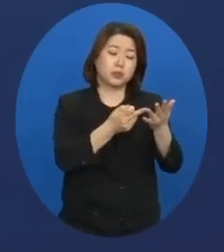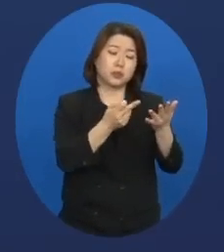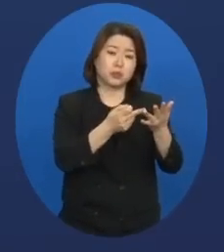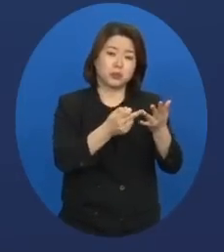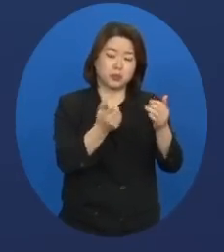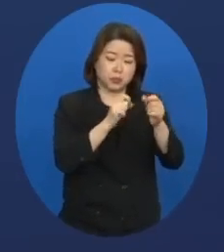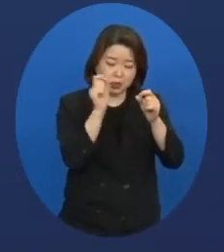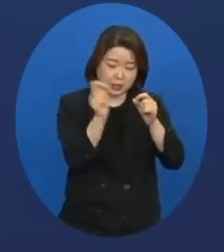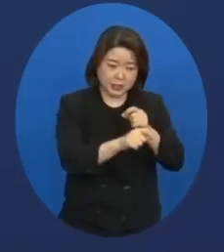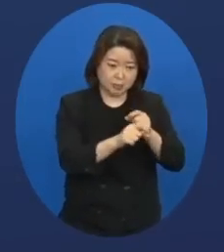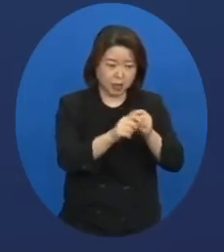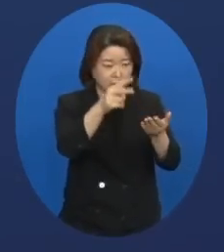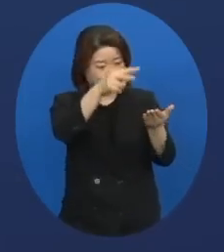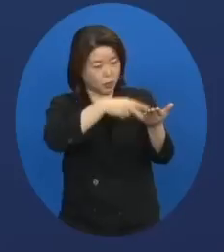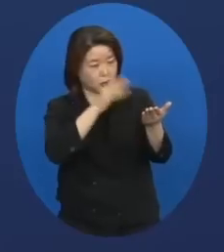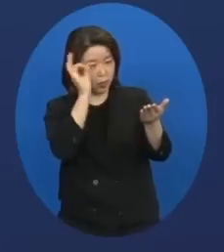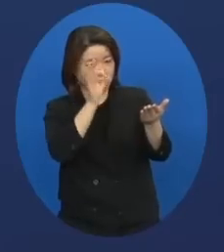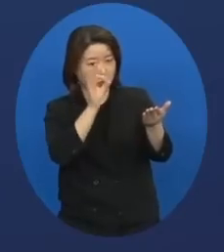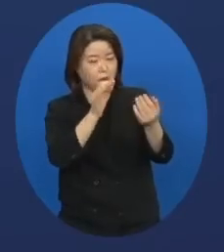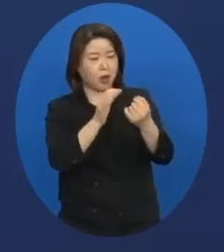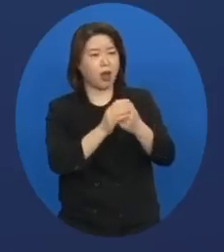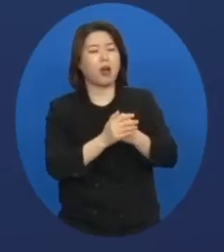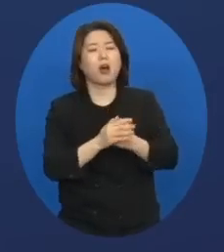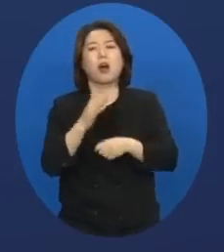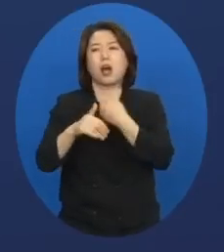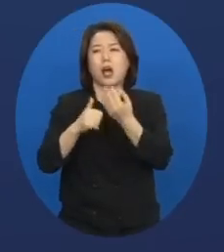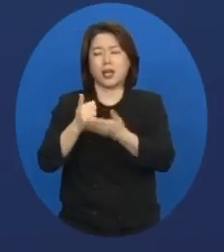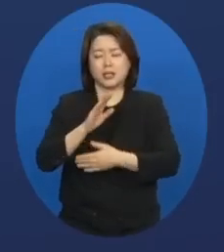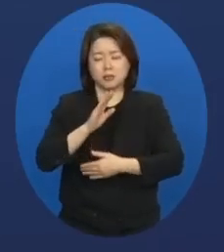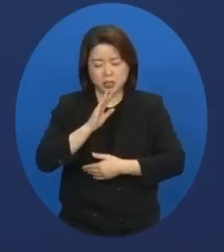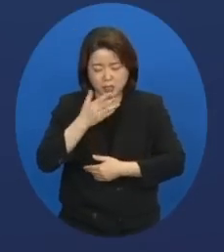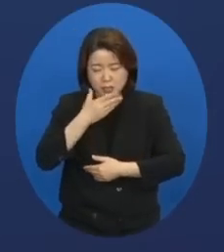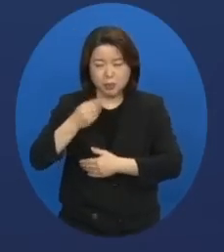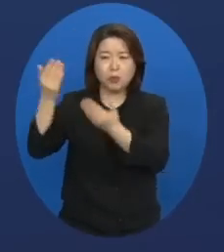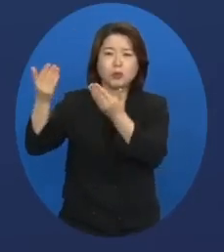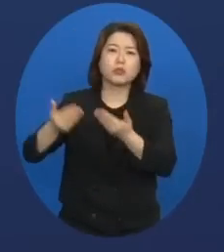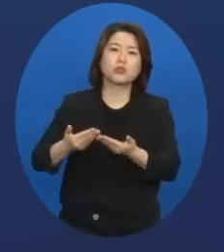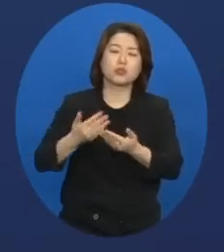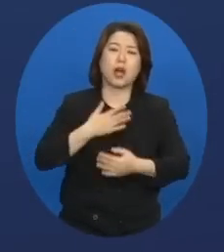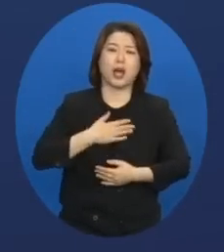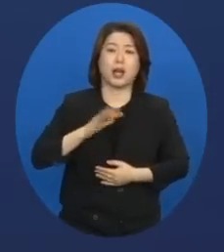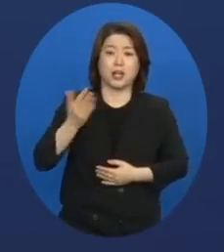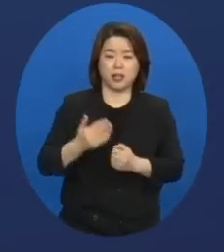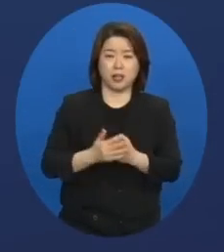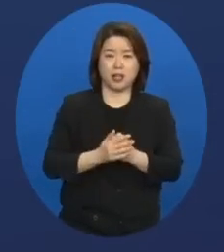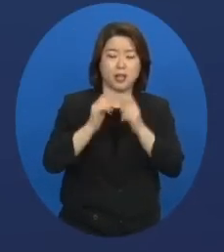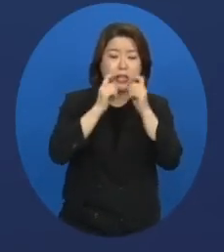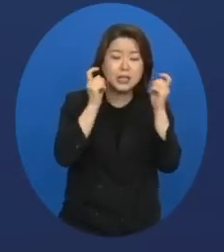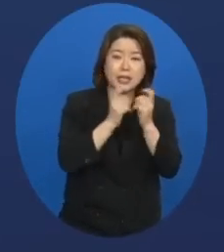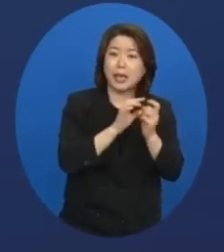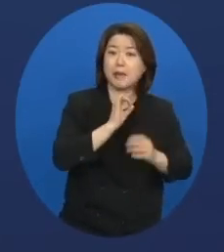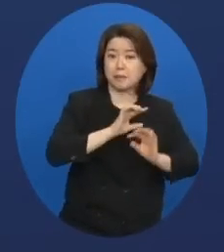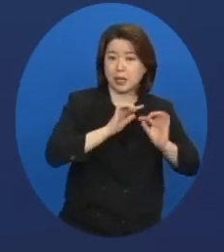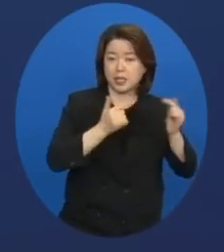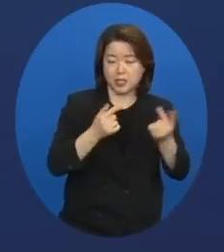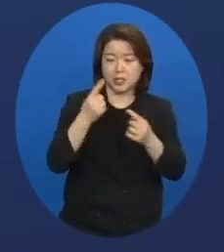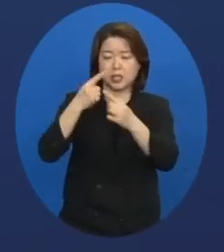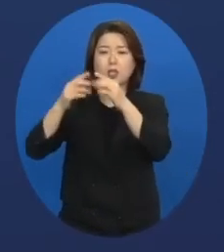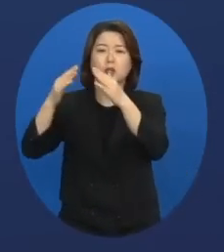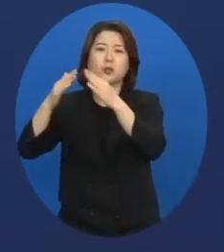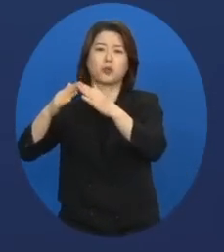진짜 복은 하나님이 주시는 것을 우리로 알게 하십니다. 이 일은 개인만 아니고 교회도 필요하다는